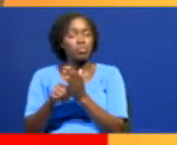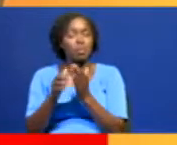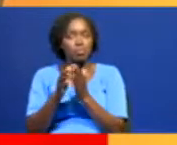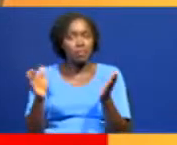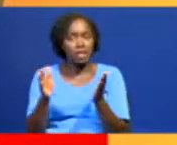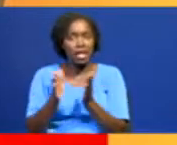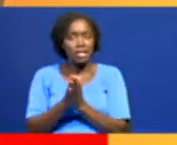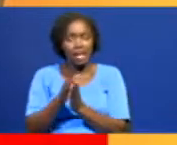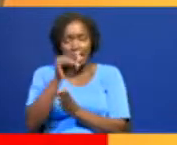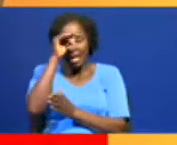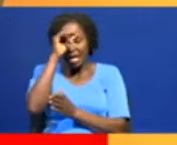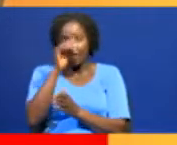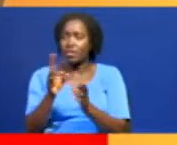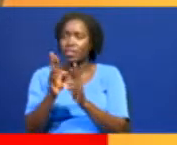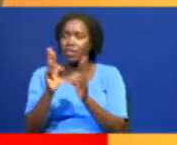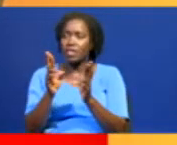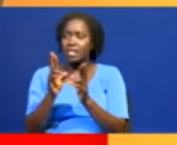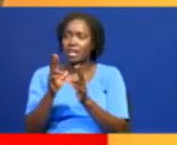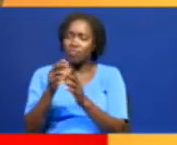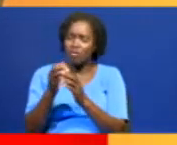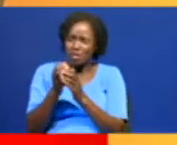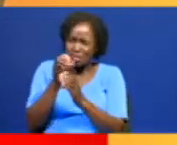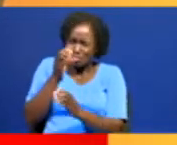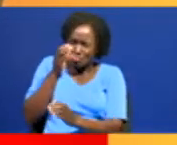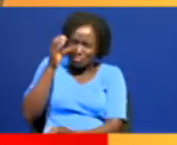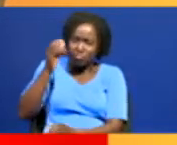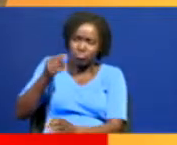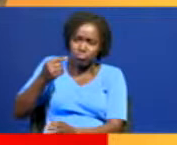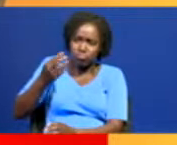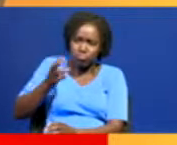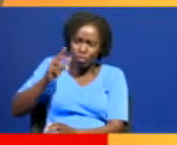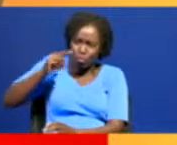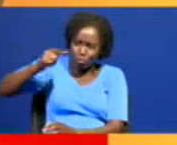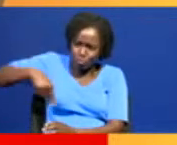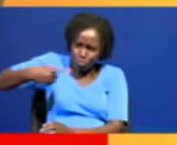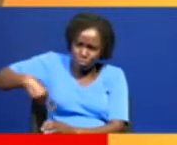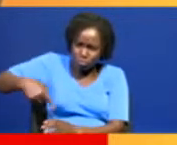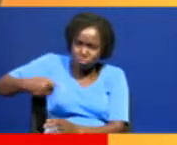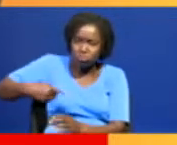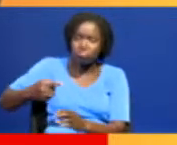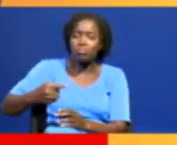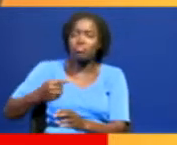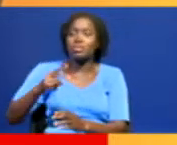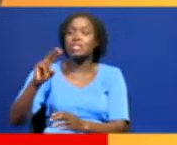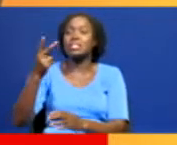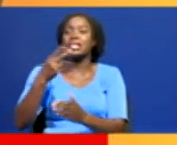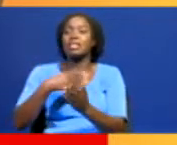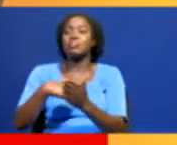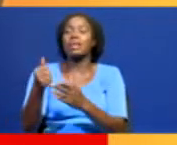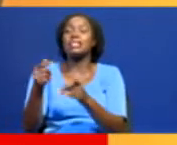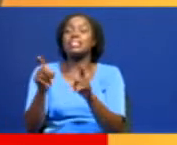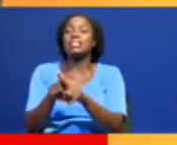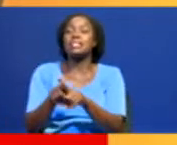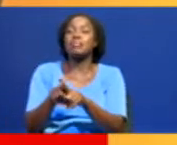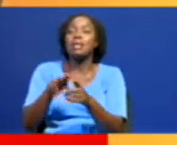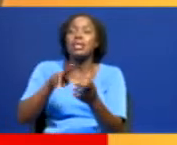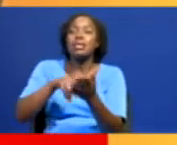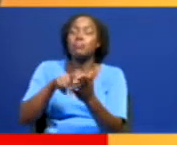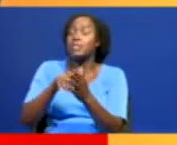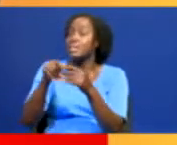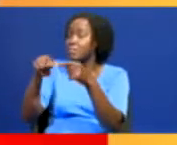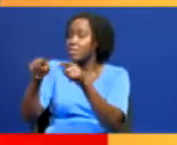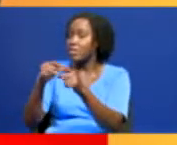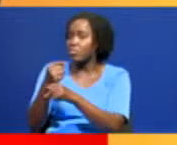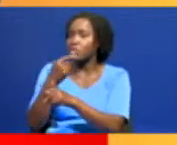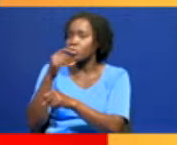tayari alikuwa na ile inaitwa drilling rig moja ya maji. Sasa amenunua nyingine ya pili. Kumaanisha yeye pia ameweka mkakati